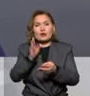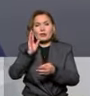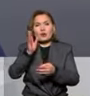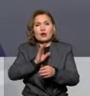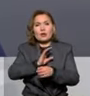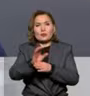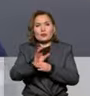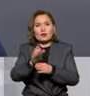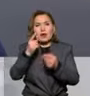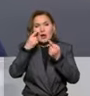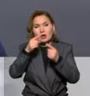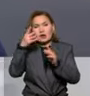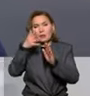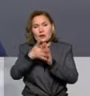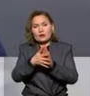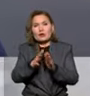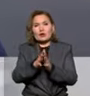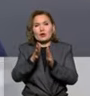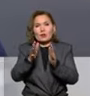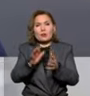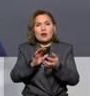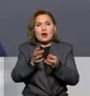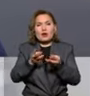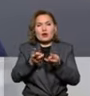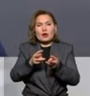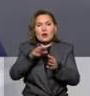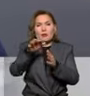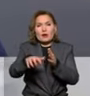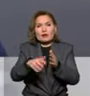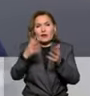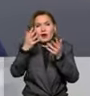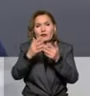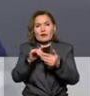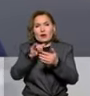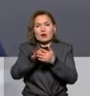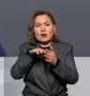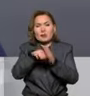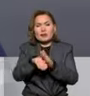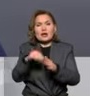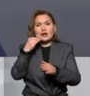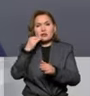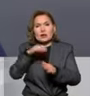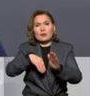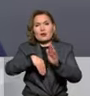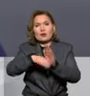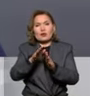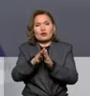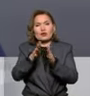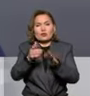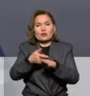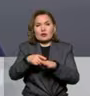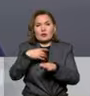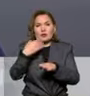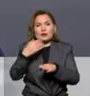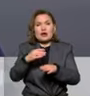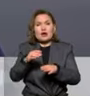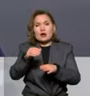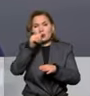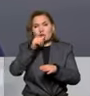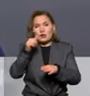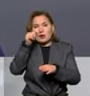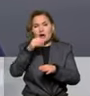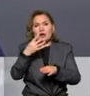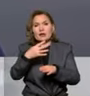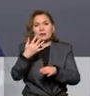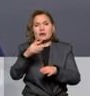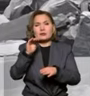келешектің технологиясын меңгеру арқылы көмір қазуды түгелдей автоматтандырамыз. Бұл сапаны жақсарту үшін қажет. Өткен жылы 45 миллион тонна